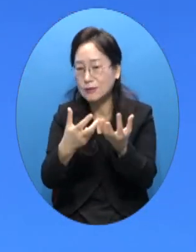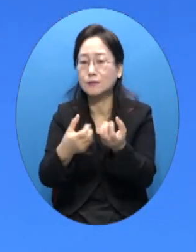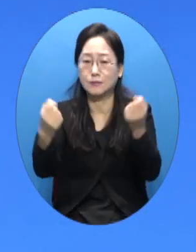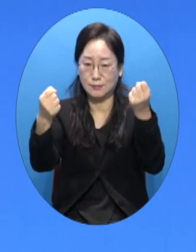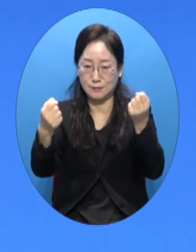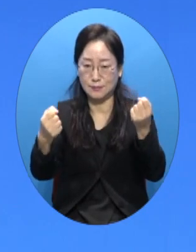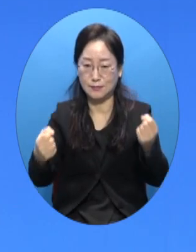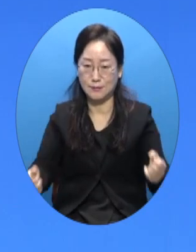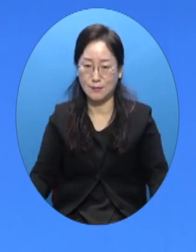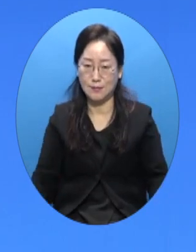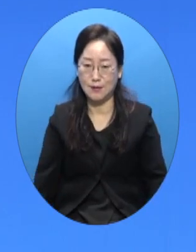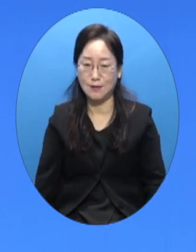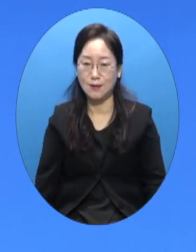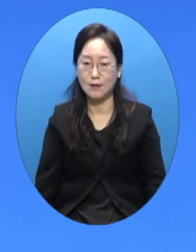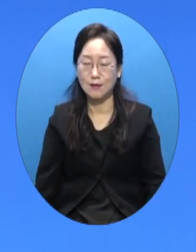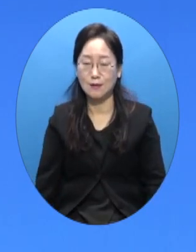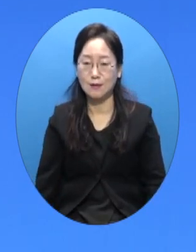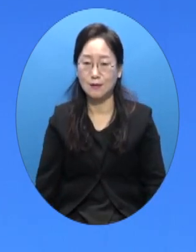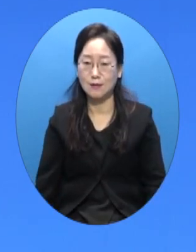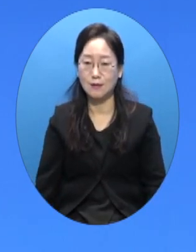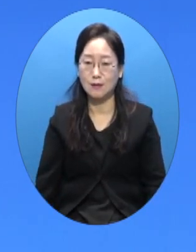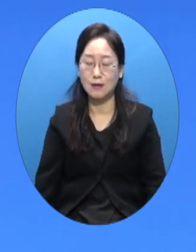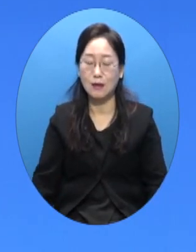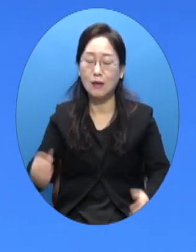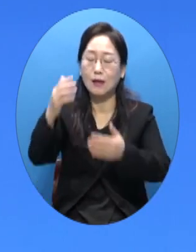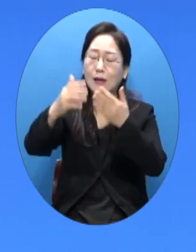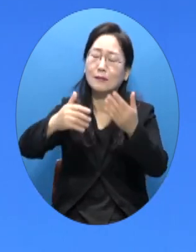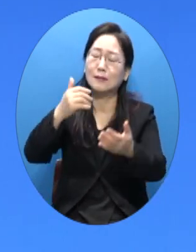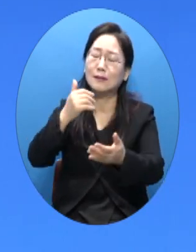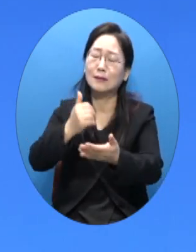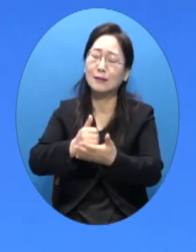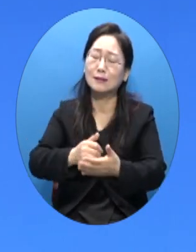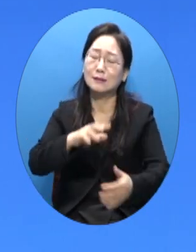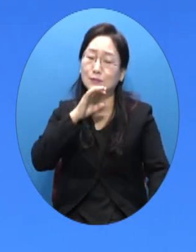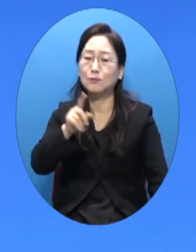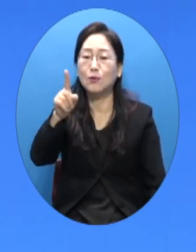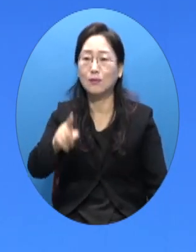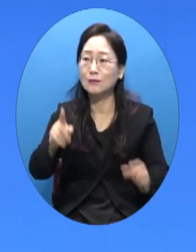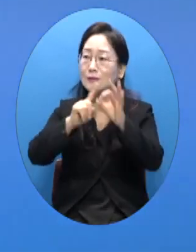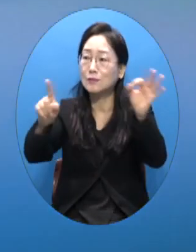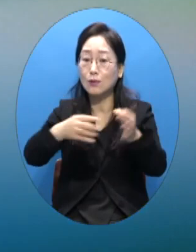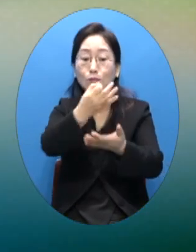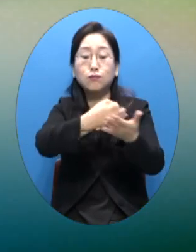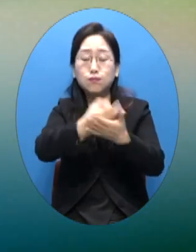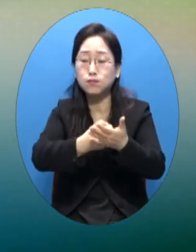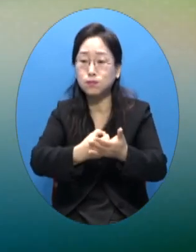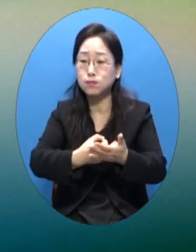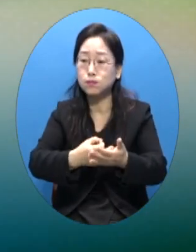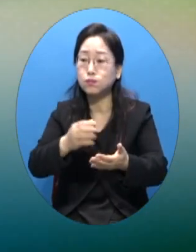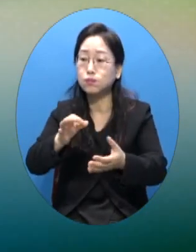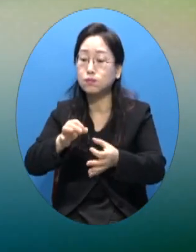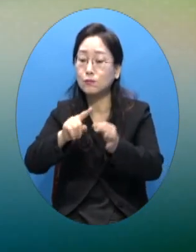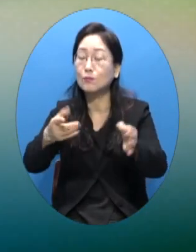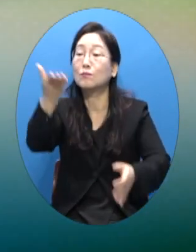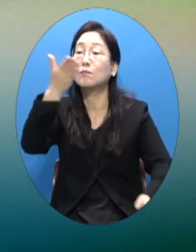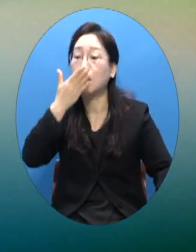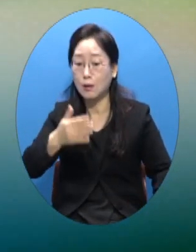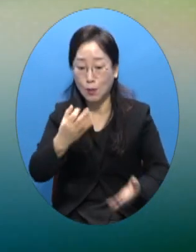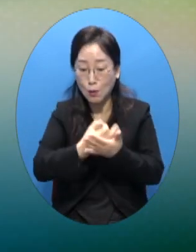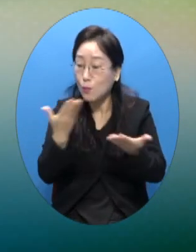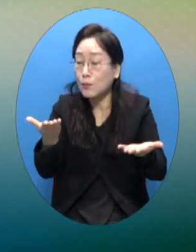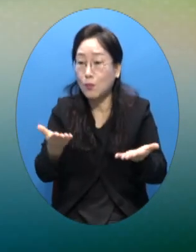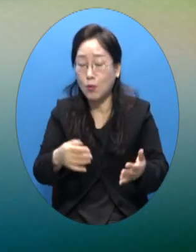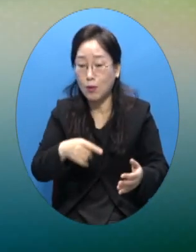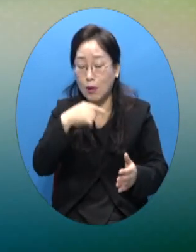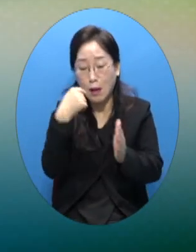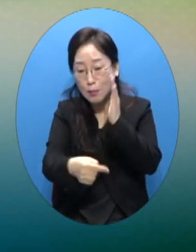별거하게 되고 그때 하나님 앞에 불평합니다 11조는 보는 돈이 있을 때 하는 것 아닌가요 매월 적자가